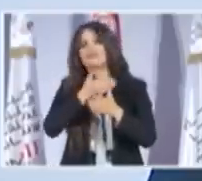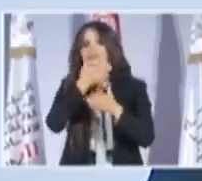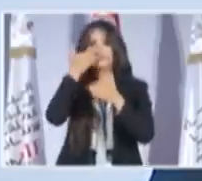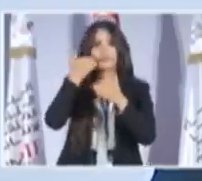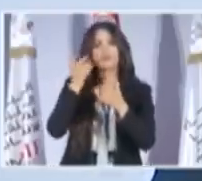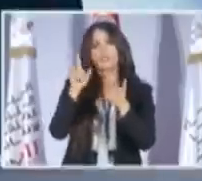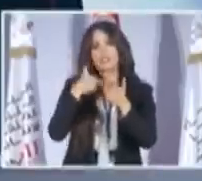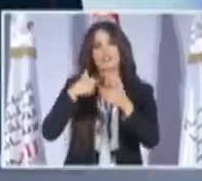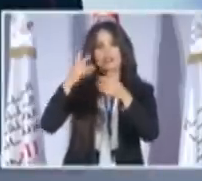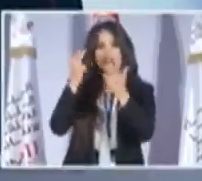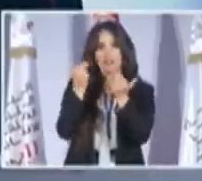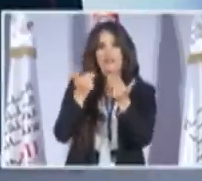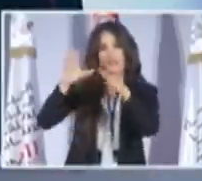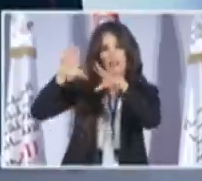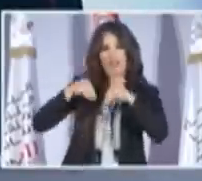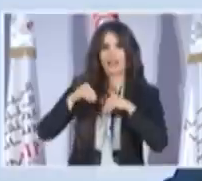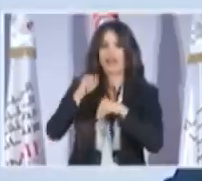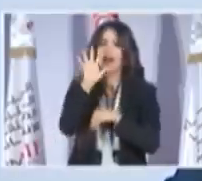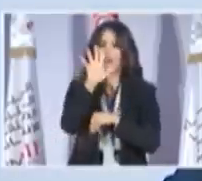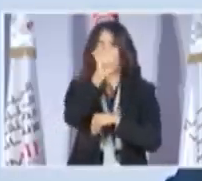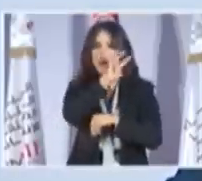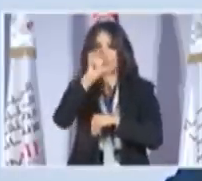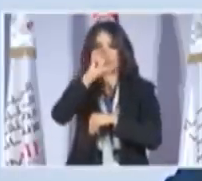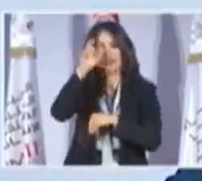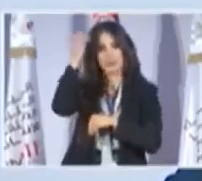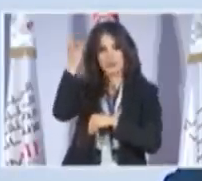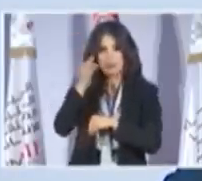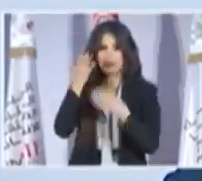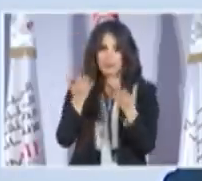مقبوله نسبه خمسه واربعين في المائه